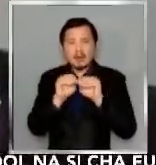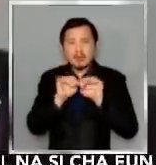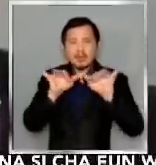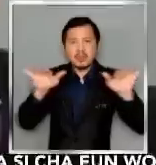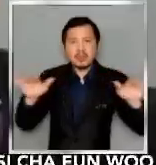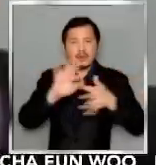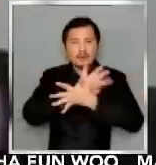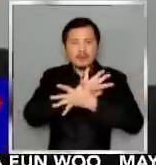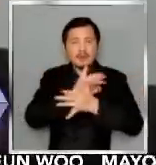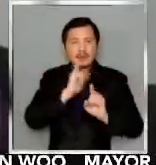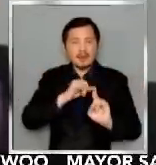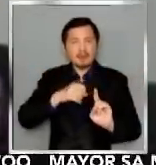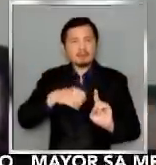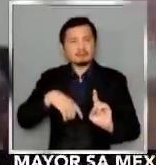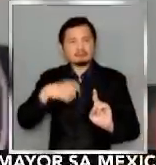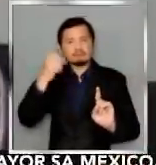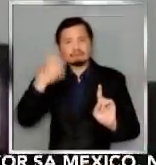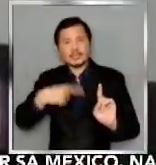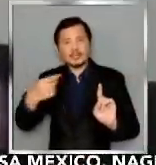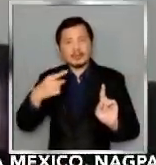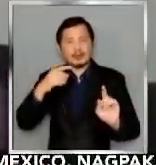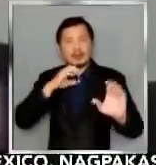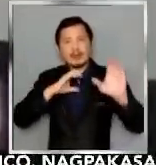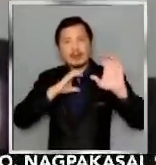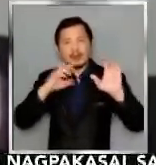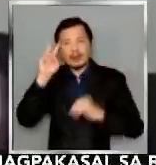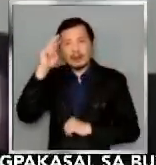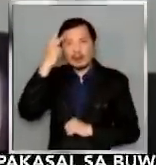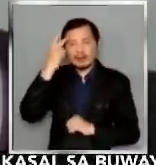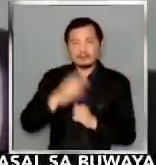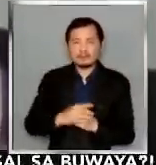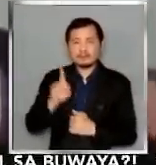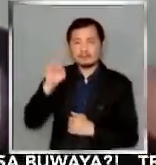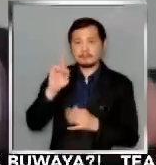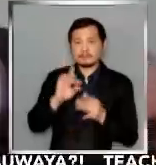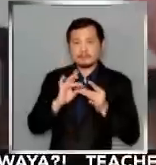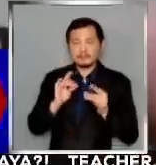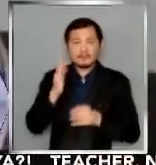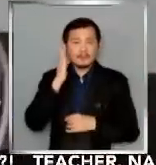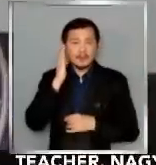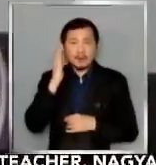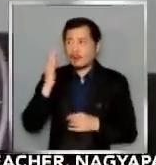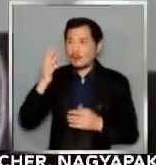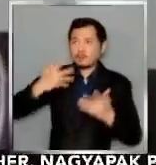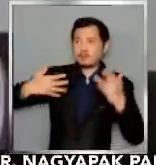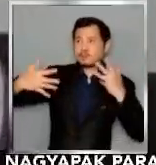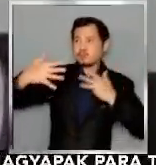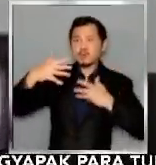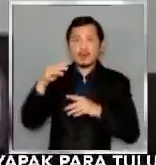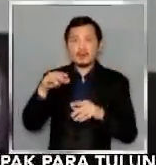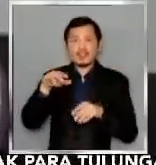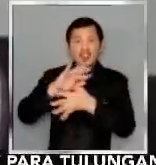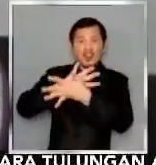awareness ng transmission. So kung nasa hangin yung infection, so dapat magiging mindful yung mga tao na nasa hangin yung nagpapas ng